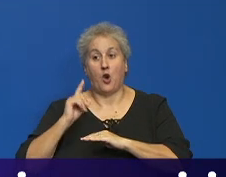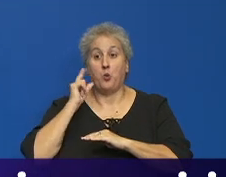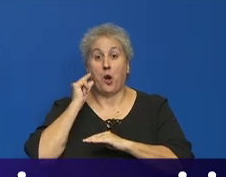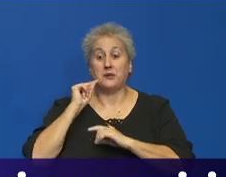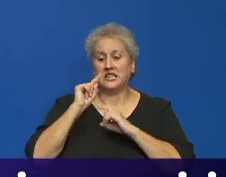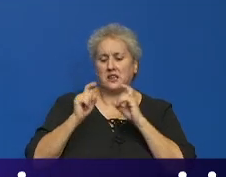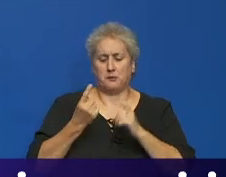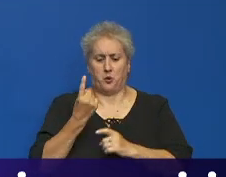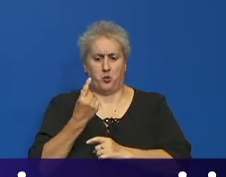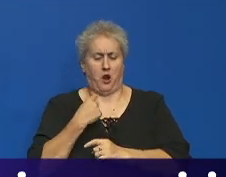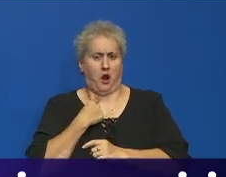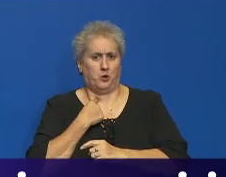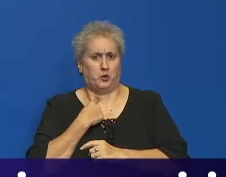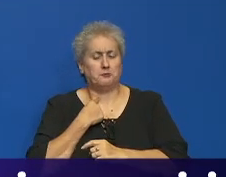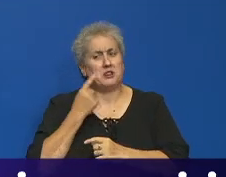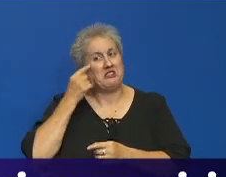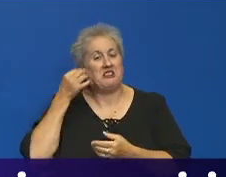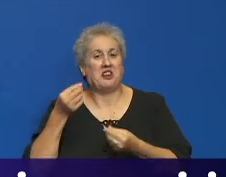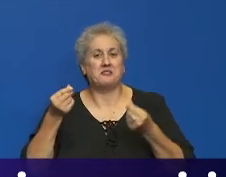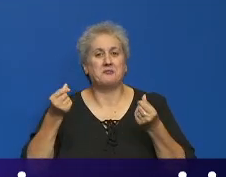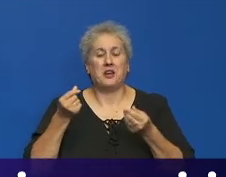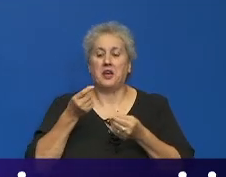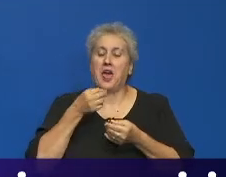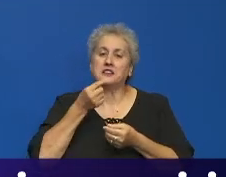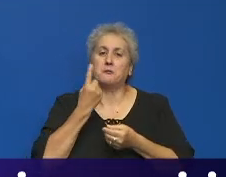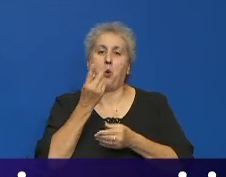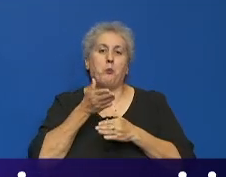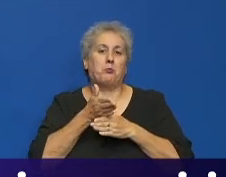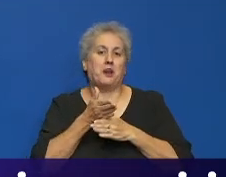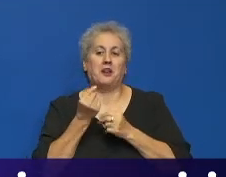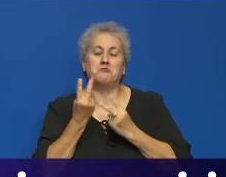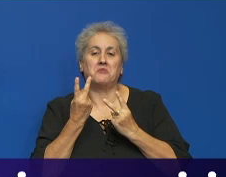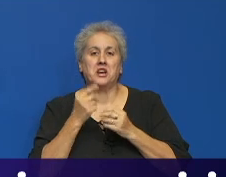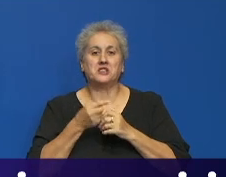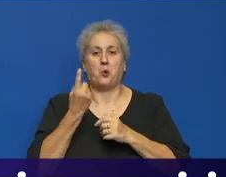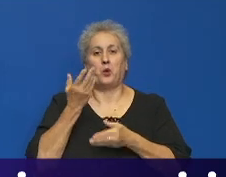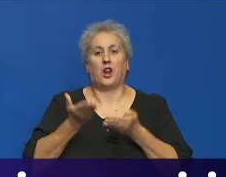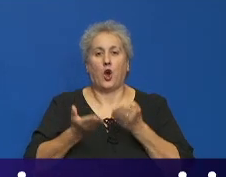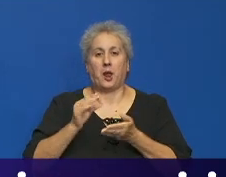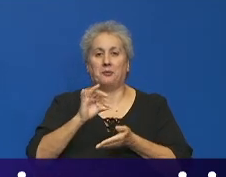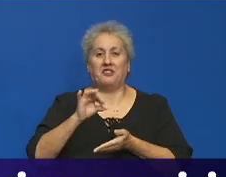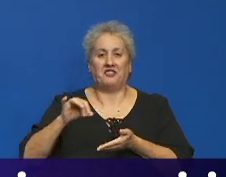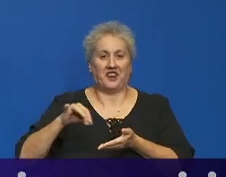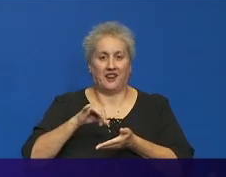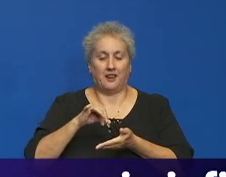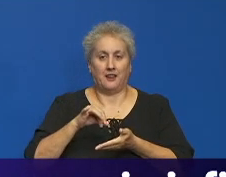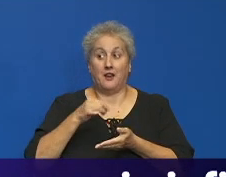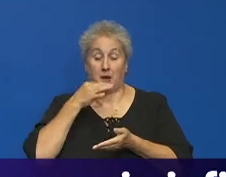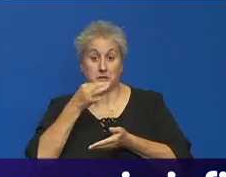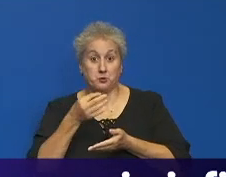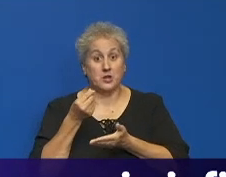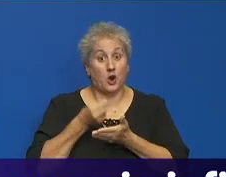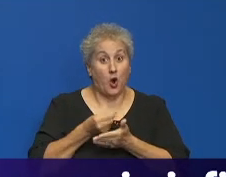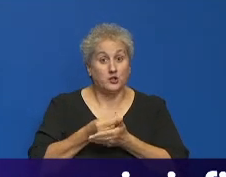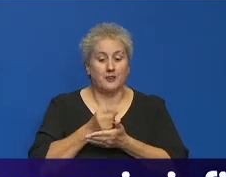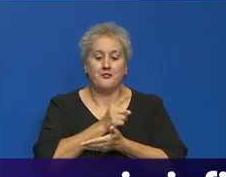întreabă de la 1 august cu cât estimați că vor cumpăra o pâine sau un kilogram de făină. V-am spus, costurile pe